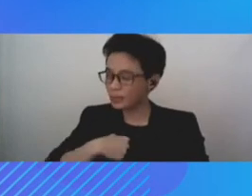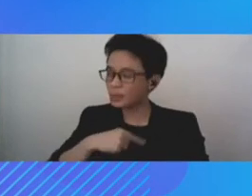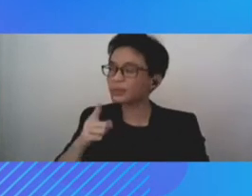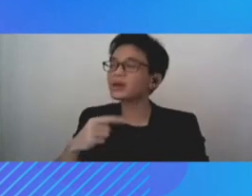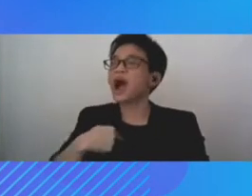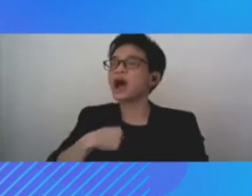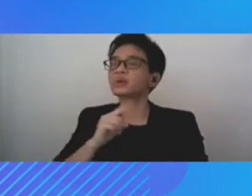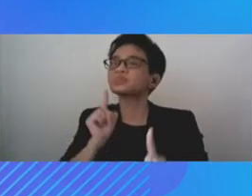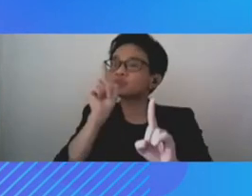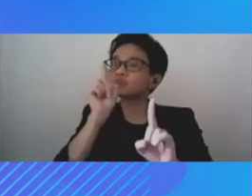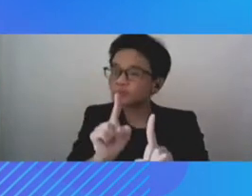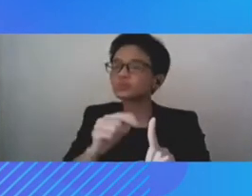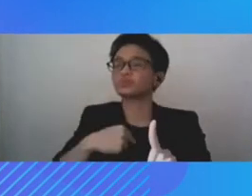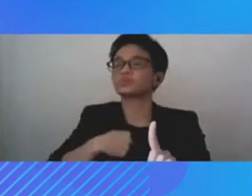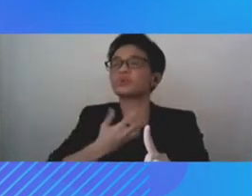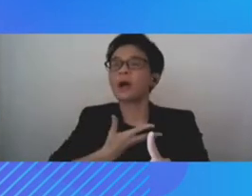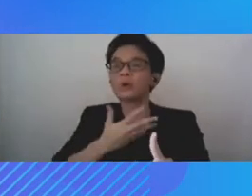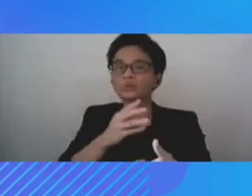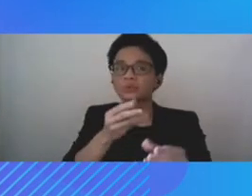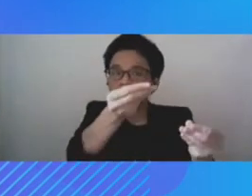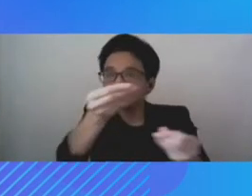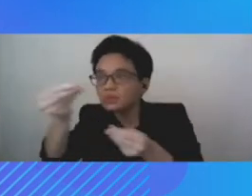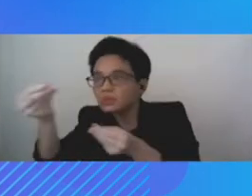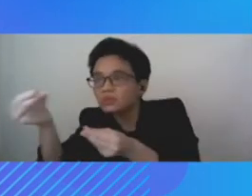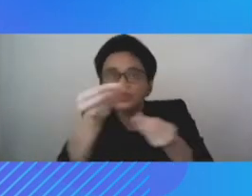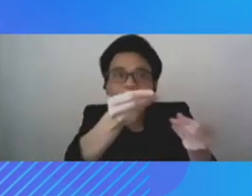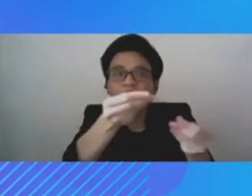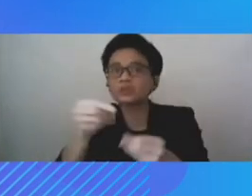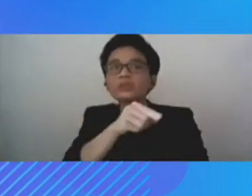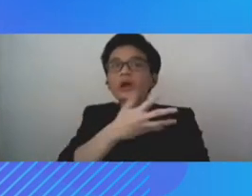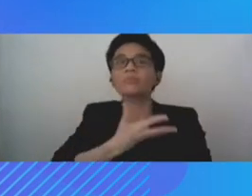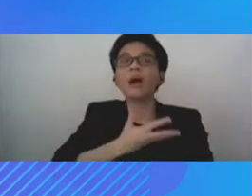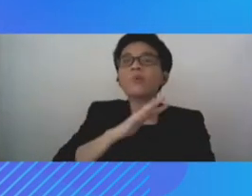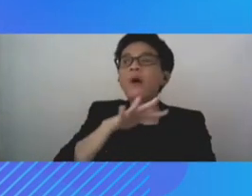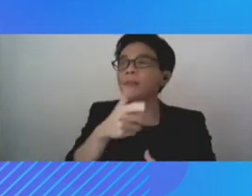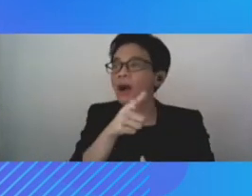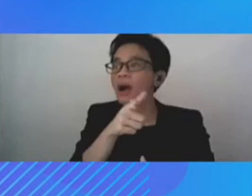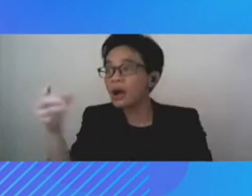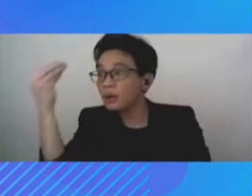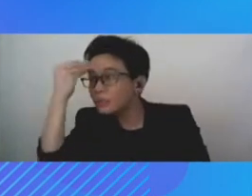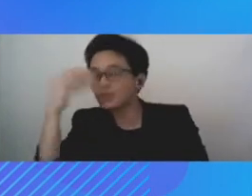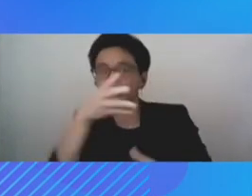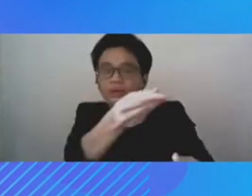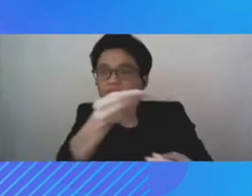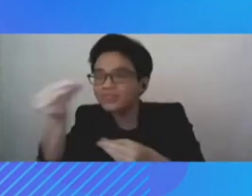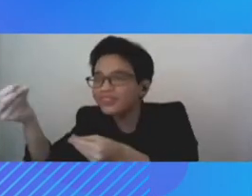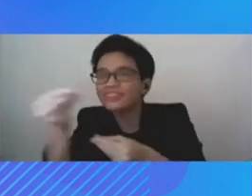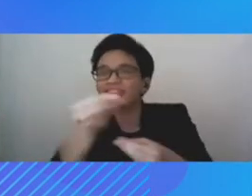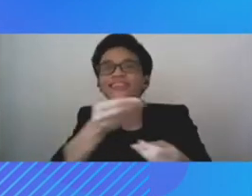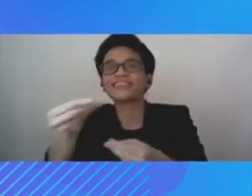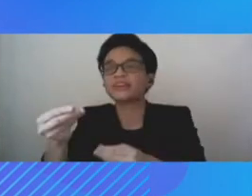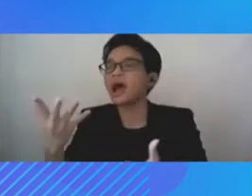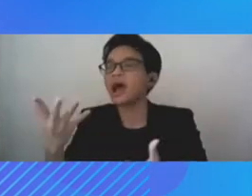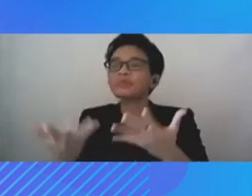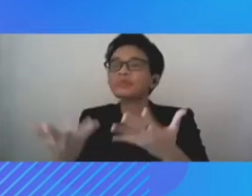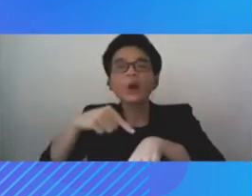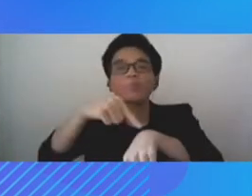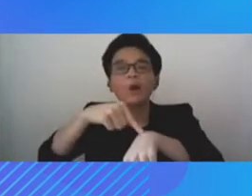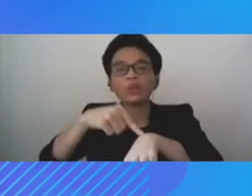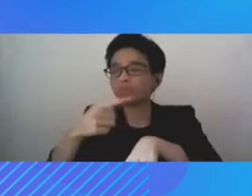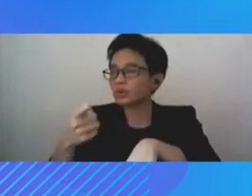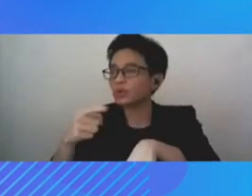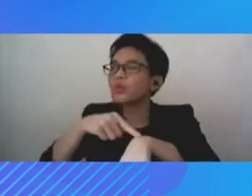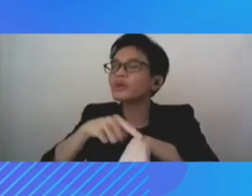ingin komunikasikan. Nah mungkin kalian butuh waktu beberapa, harus sering berinteraksi dengan dia sehingga kalian